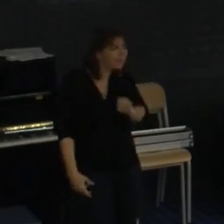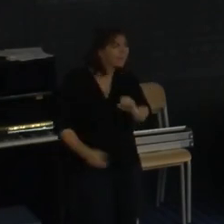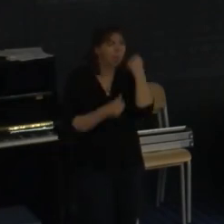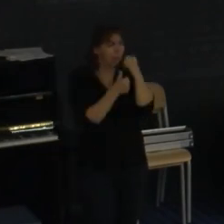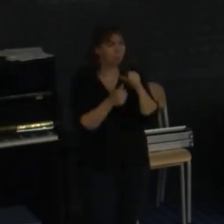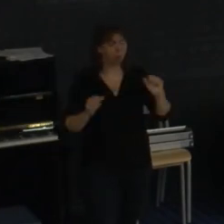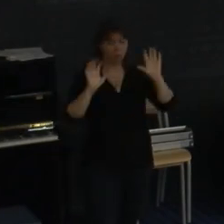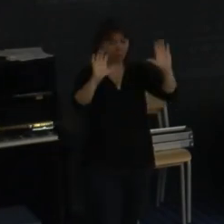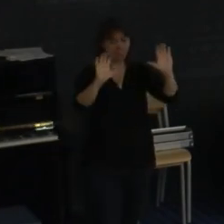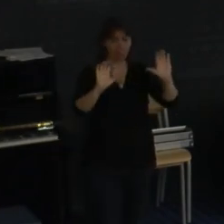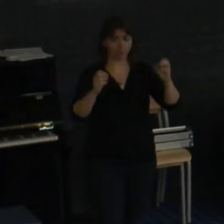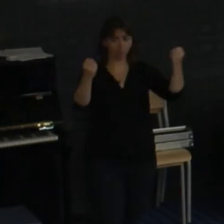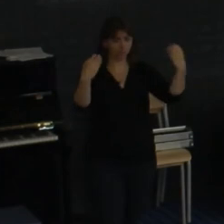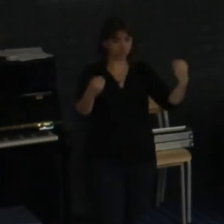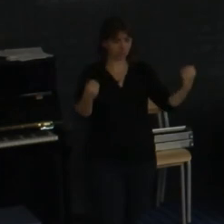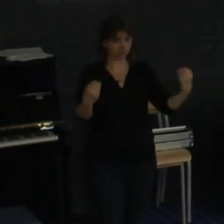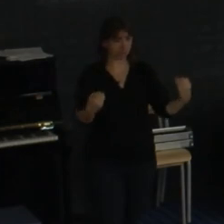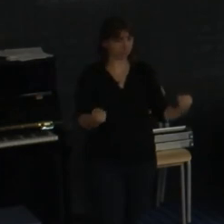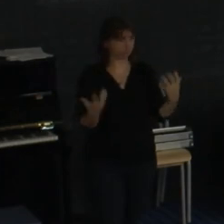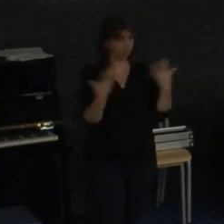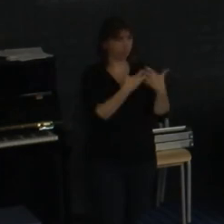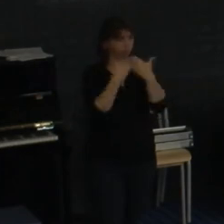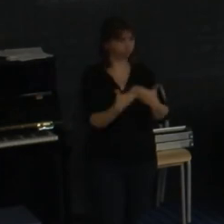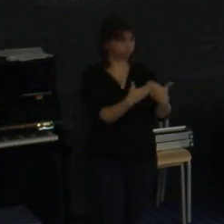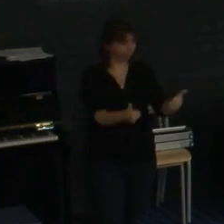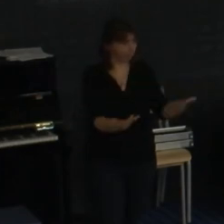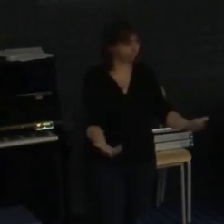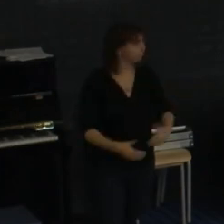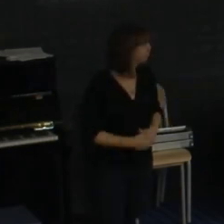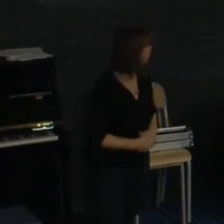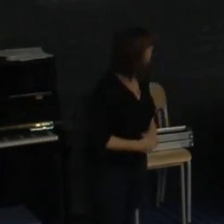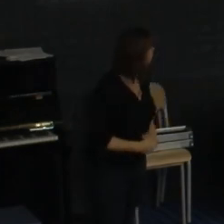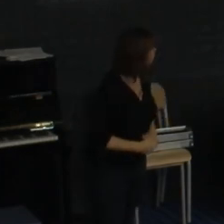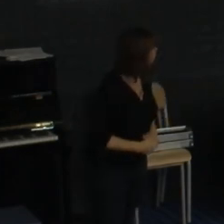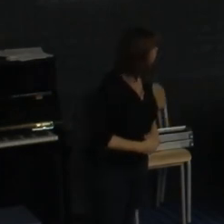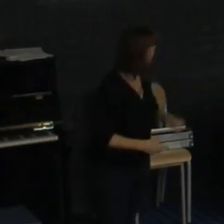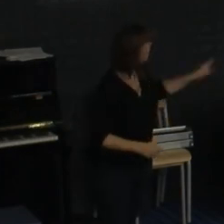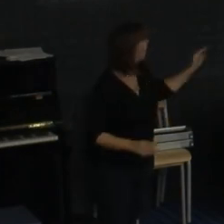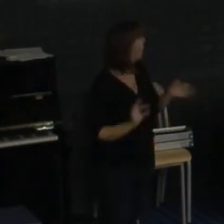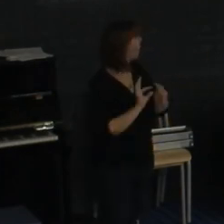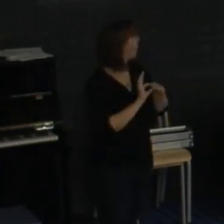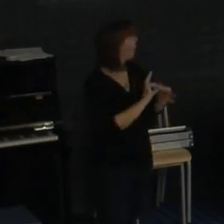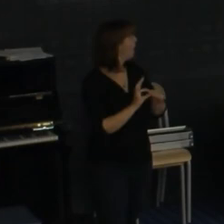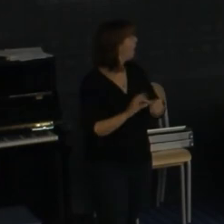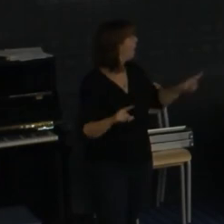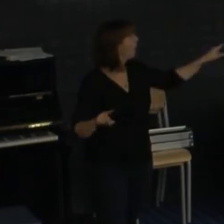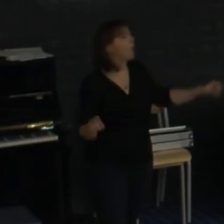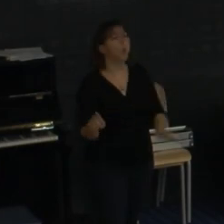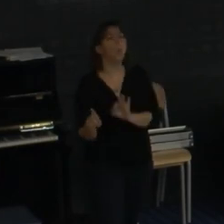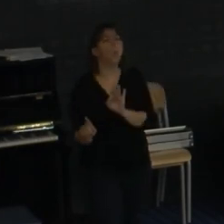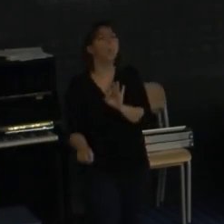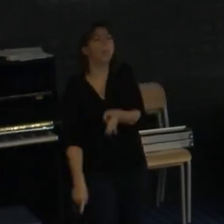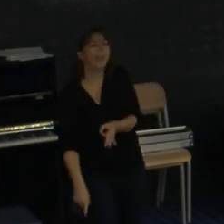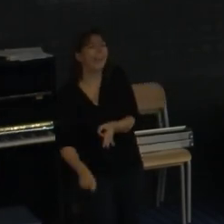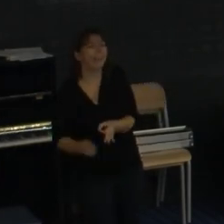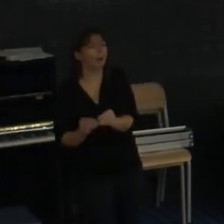quoi. Ça fonctionne bien. Alors, et il y a le lien qui est justement là. Par contre, le oui, il ne faut pas l'utiliser parce que c'est moi qui ai